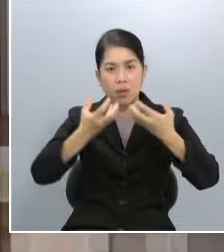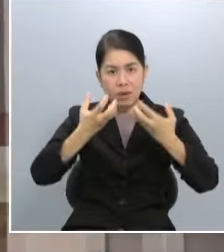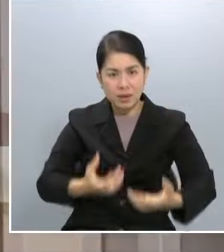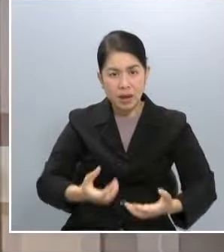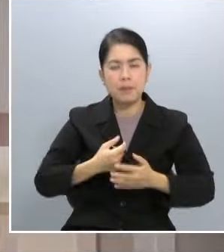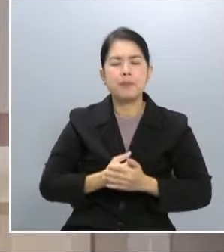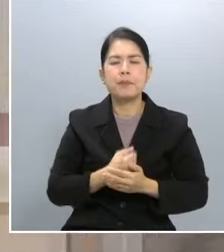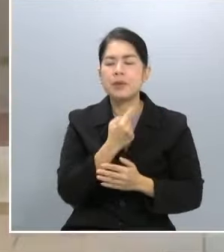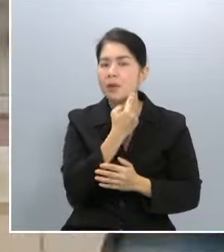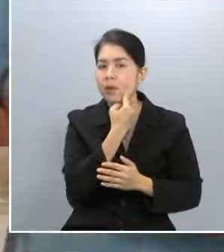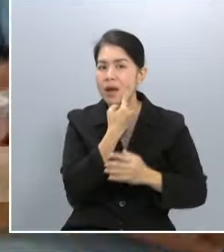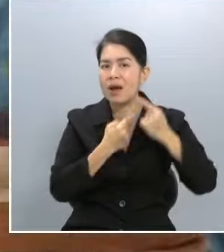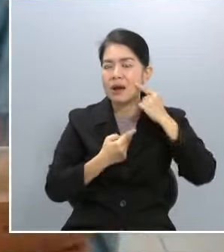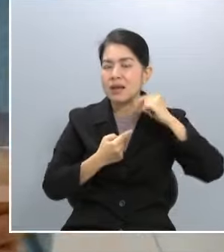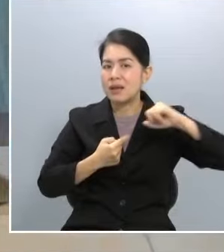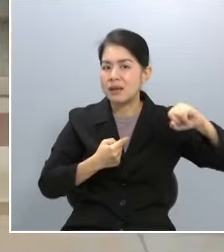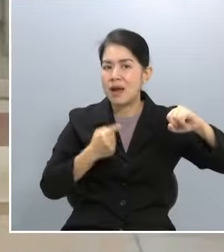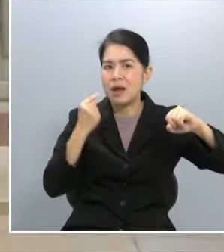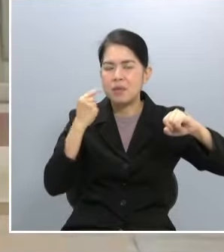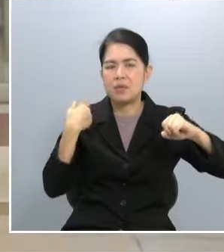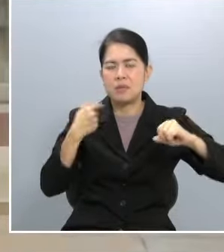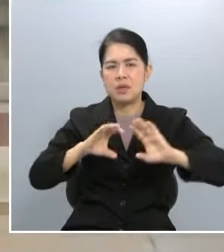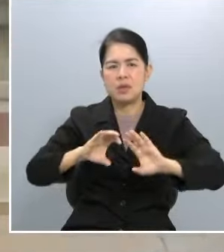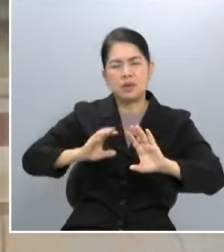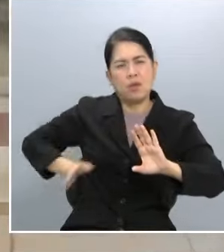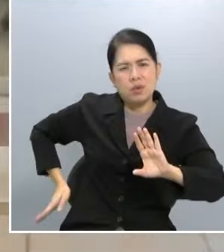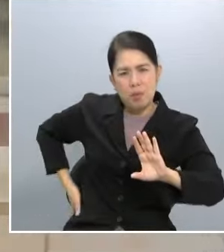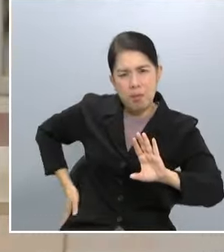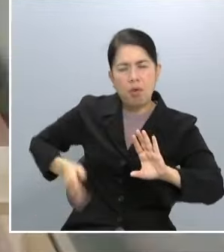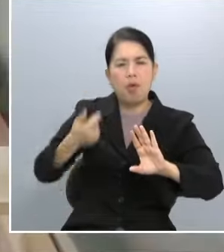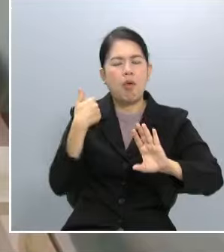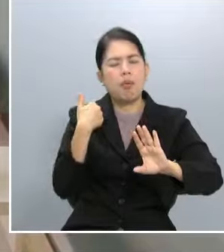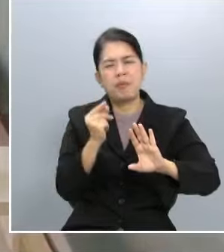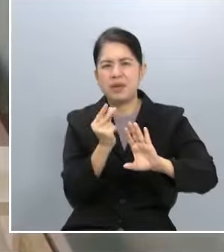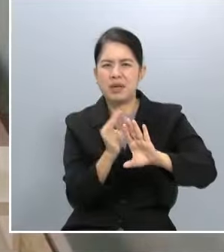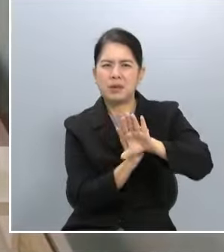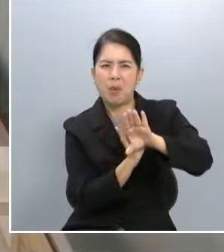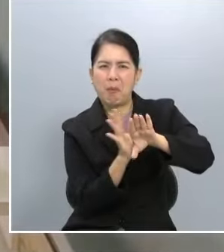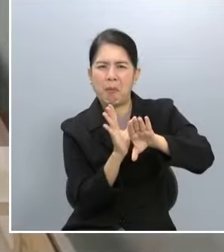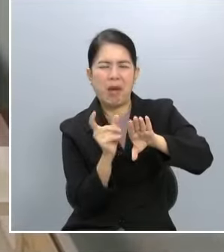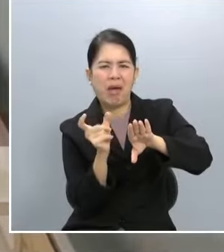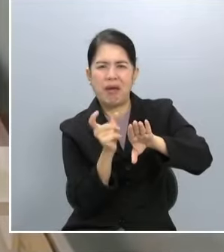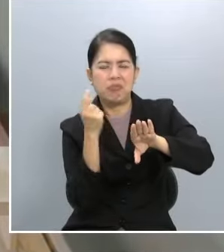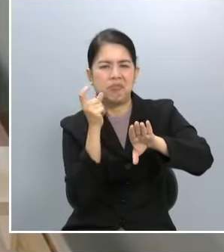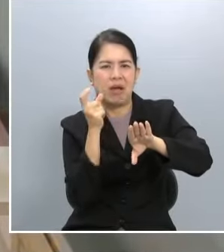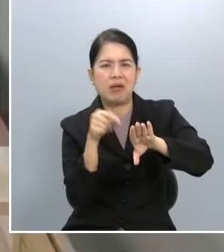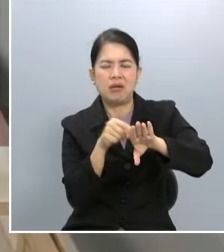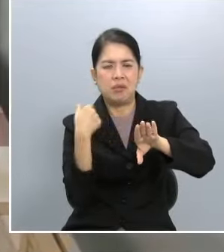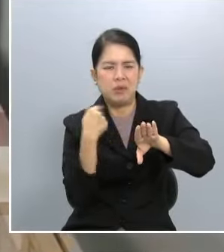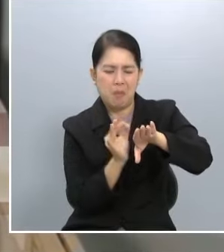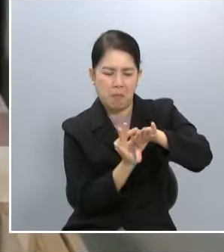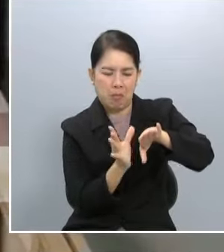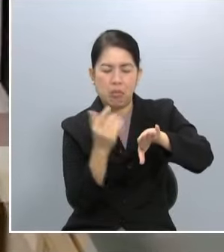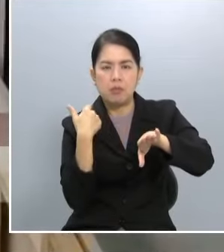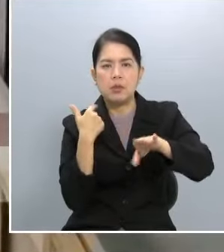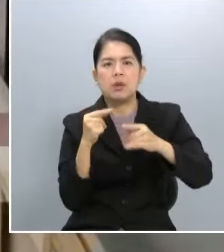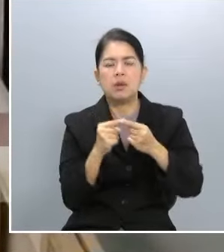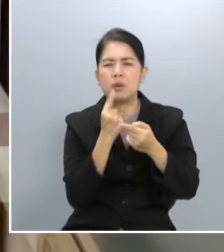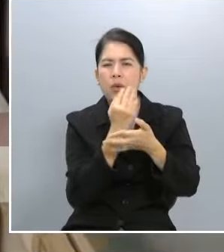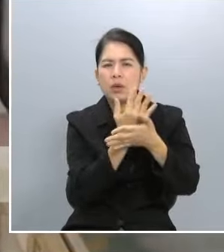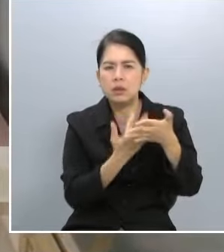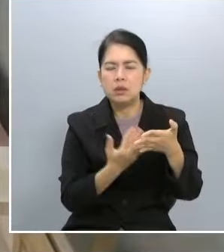หน้าท้องสะโพกแขนขามีแต่แผลใหญ ่ วิกฤตมากๆน้องเนี่ยเสียเลือดมากจนเกิดอา